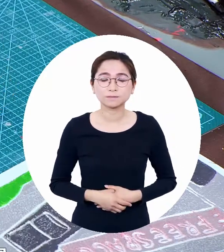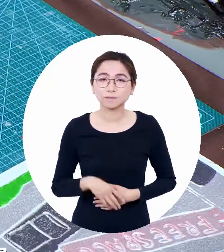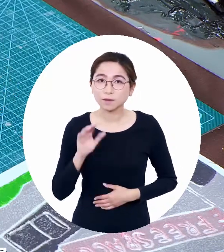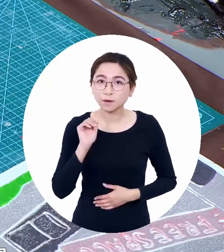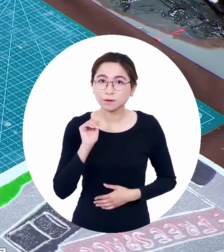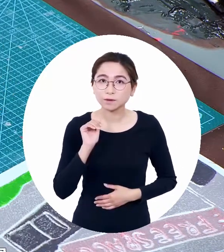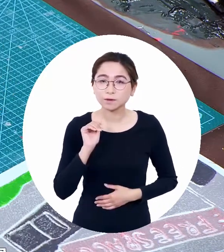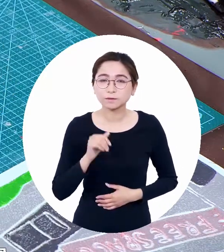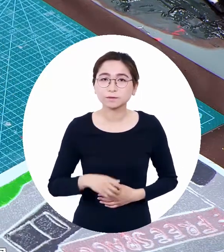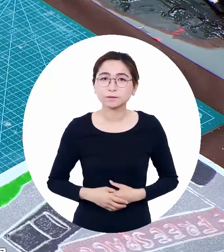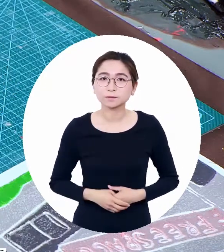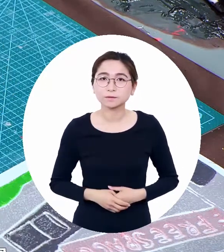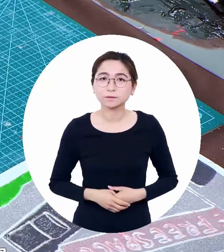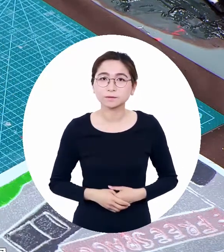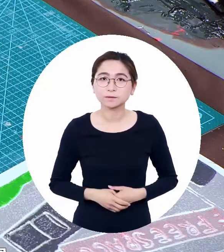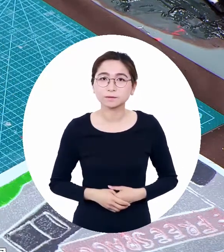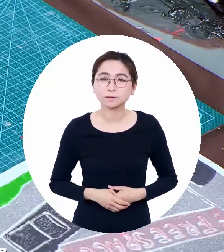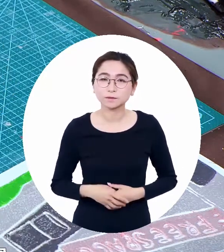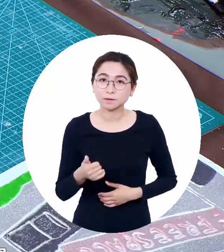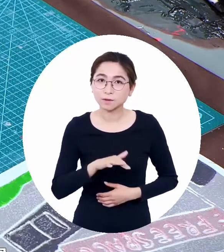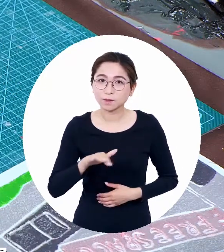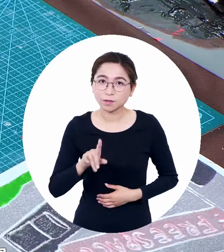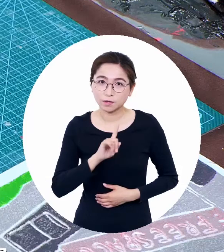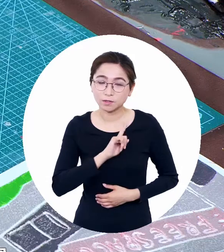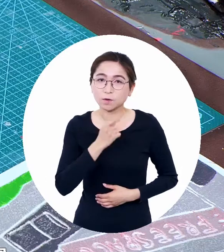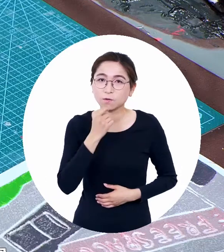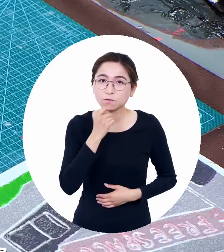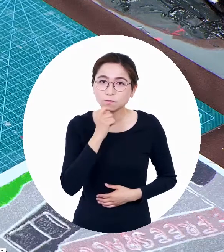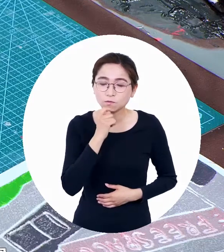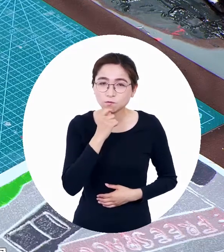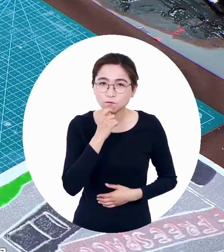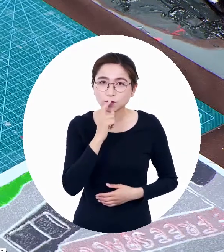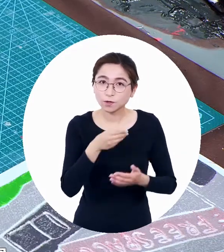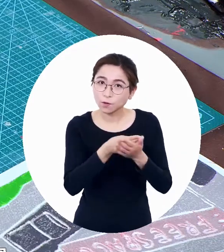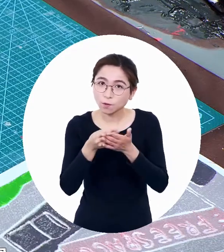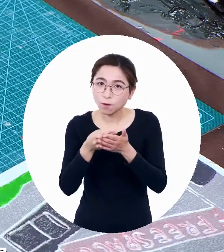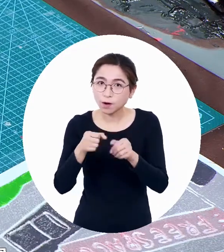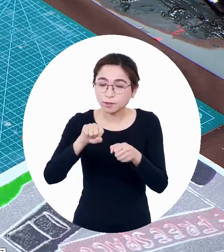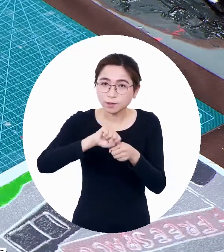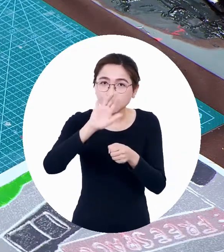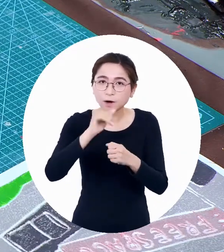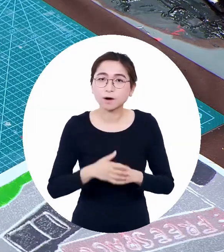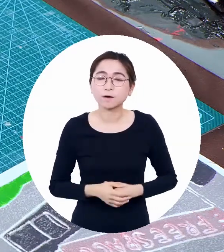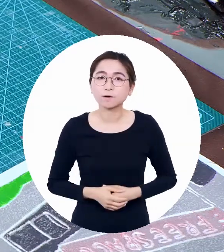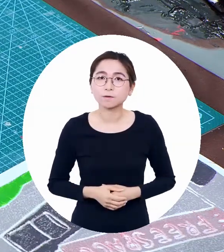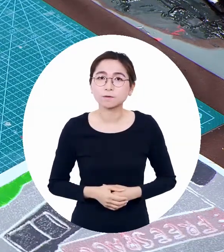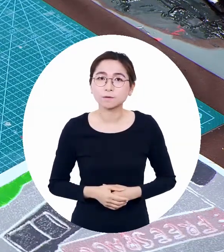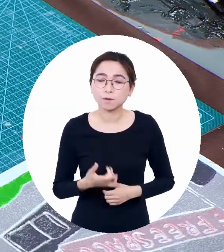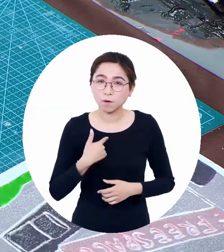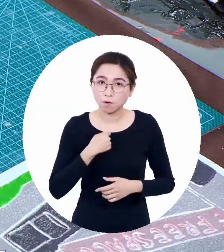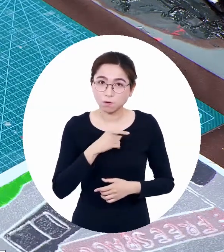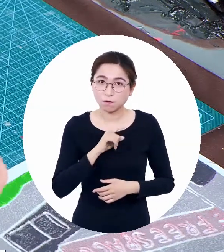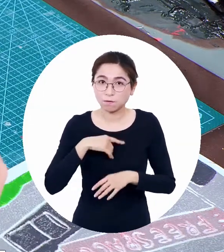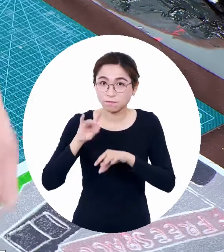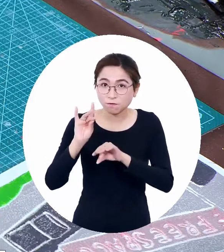咁亦都可以嗰啲小朋友可以自己畫自己中意公仔擺喺裏邊都得咯。咁除咗我擺